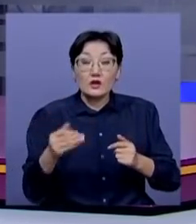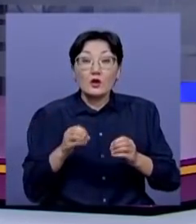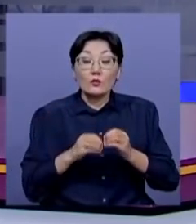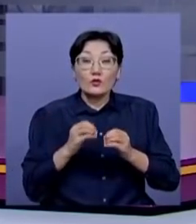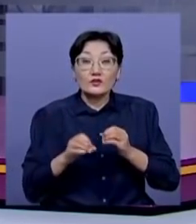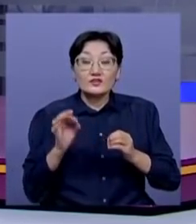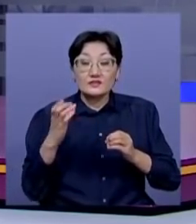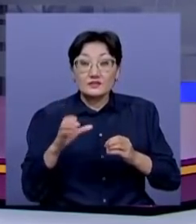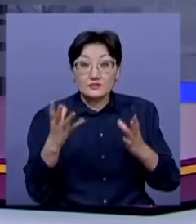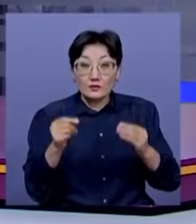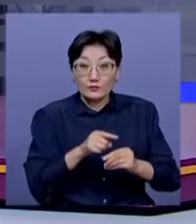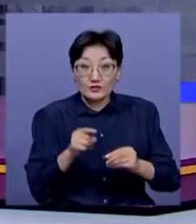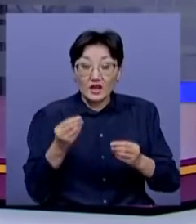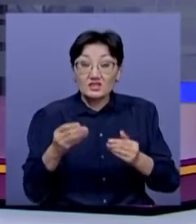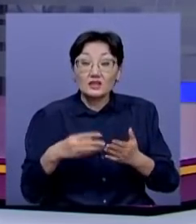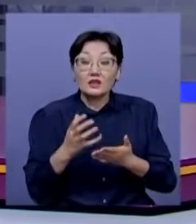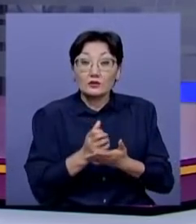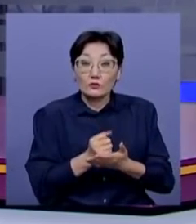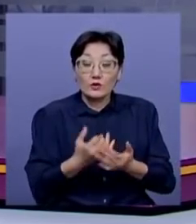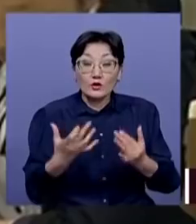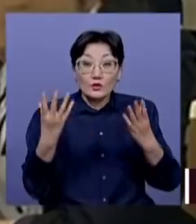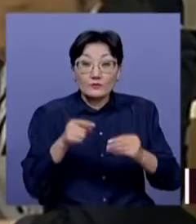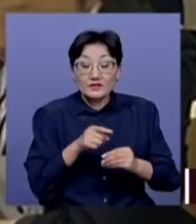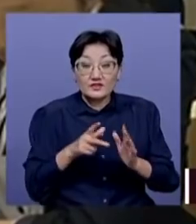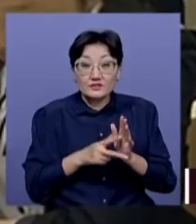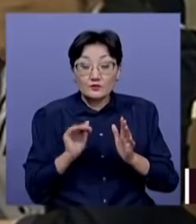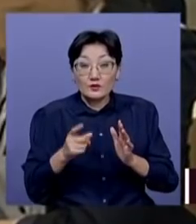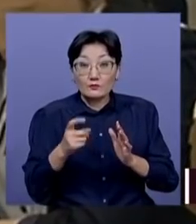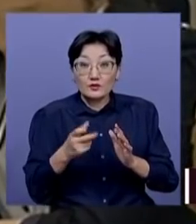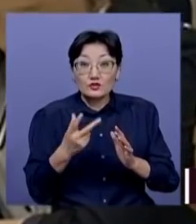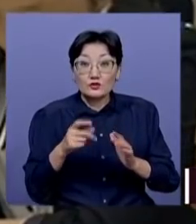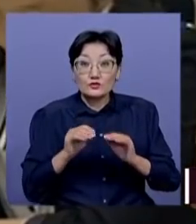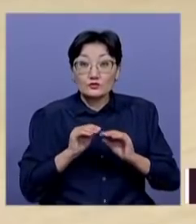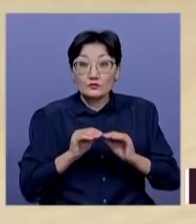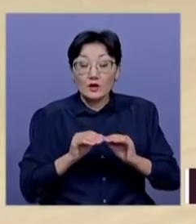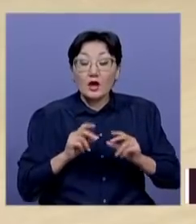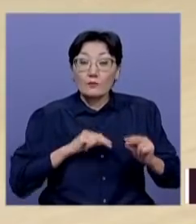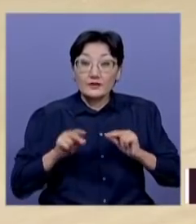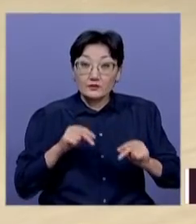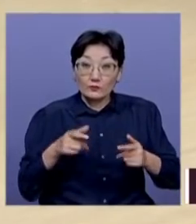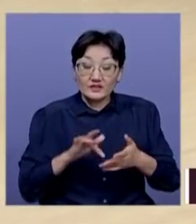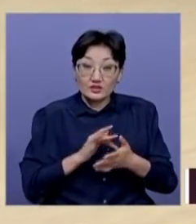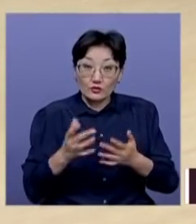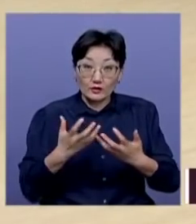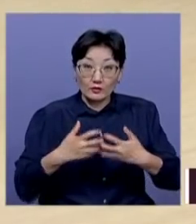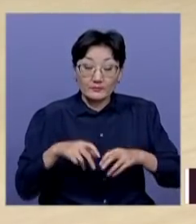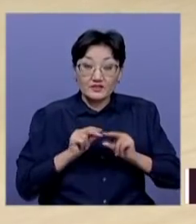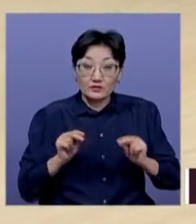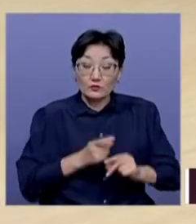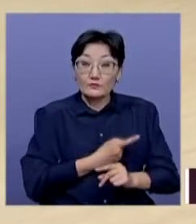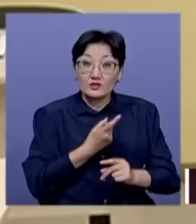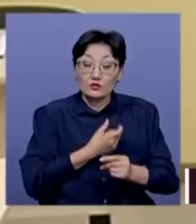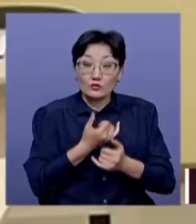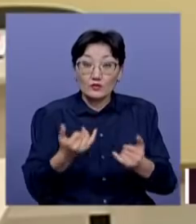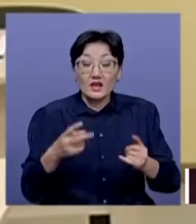10 қарашаға дейін ақыларын алады. Бүгінге дейін 8100 ұстаз жергілікті бюджет қаражаты есебінен педагогикалық шеберлігі